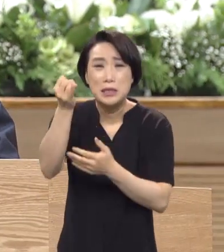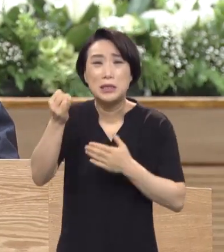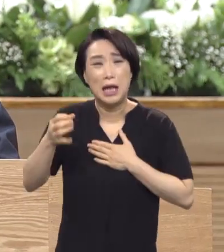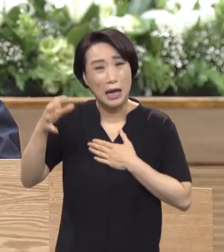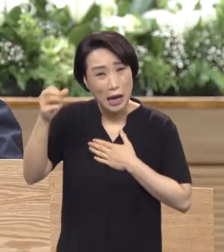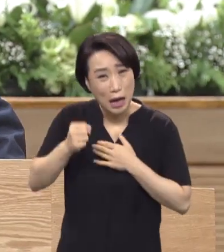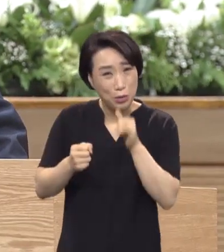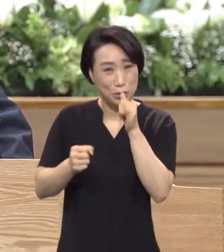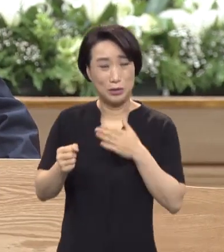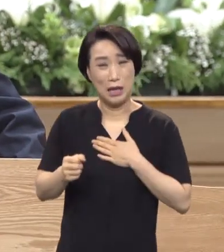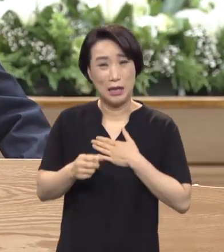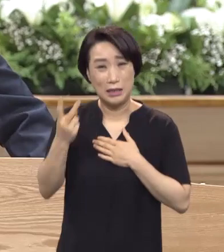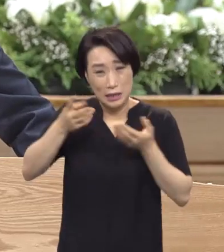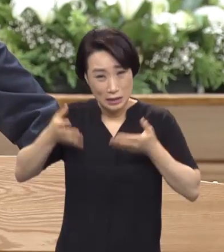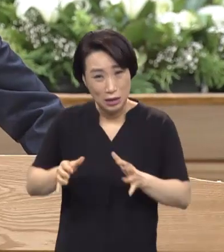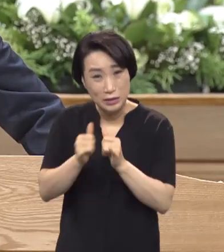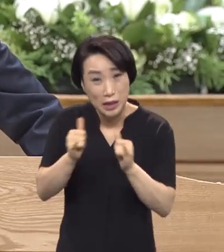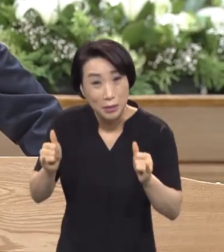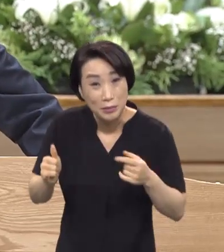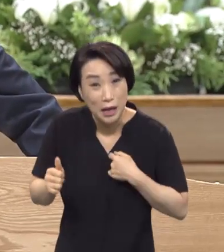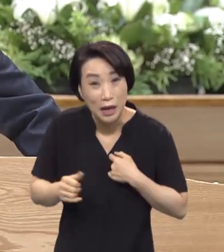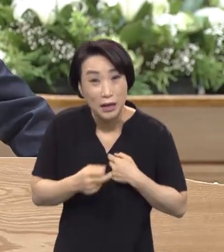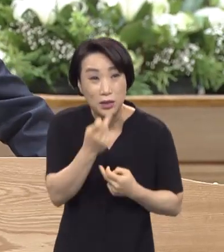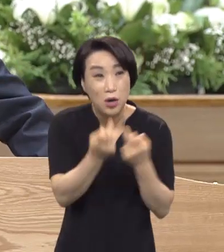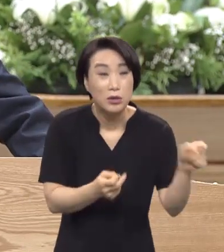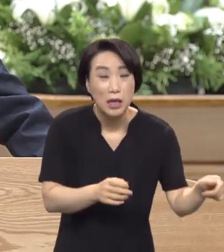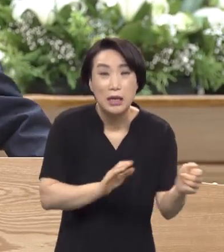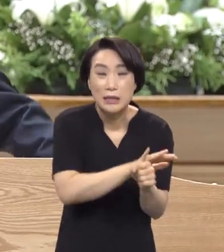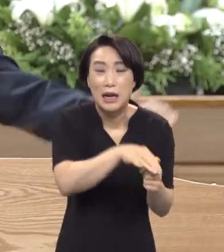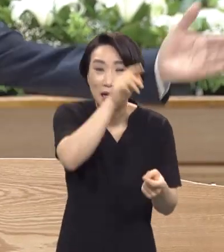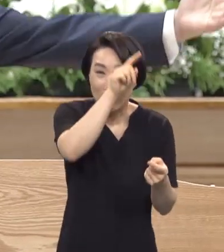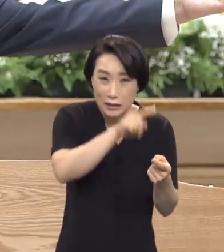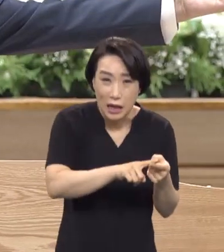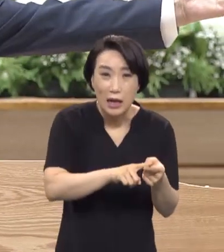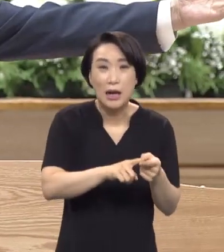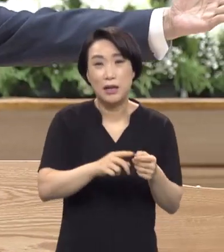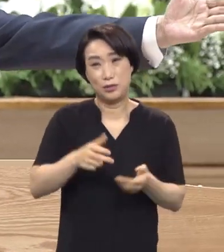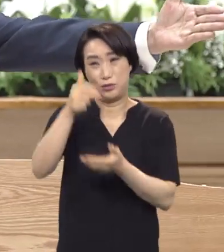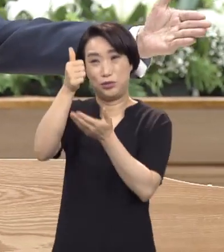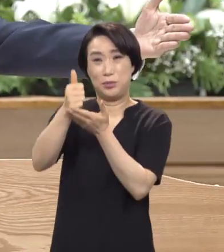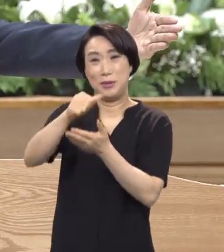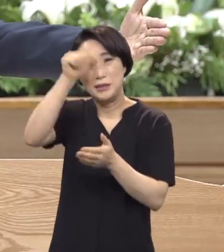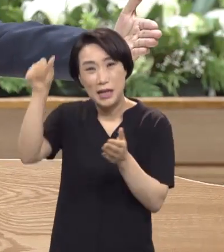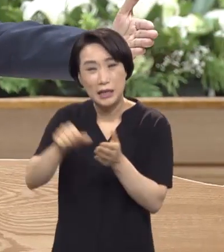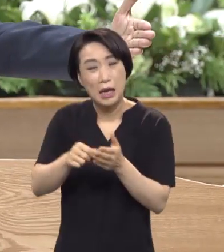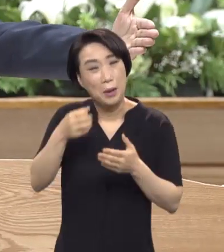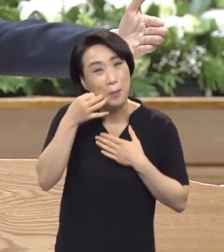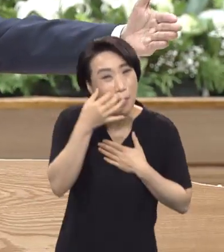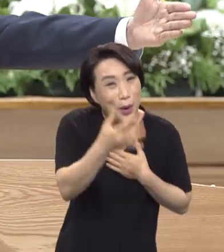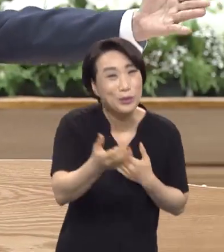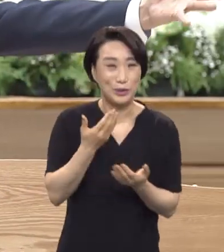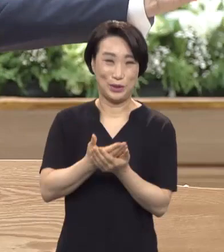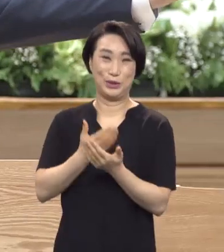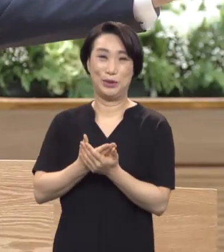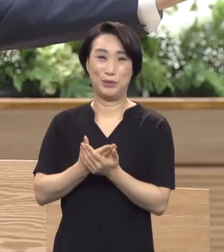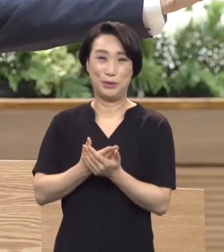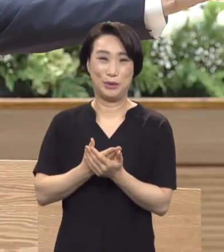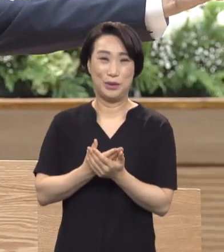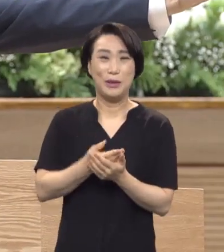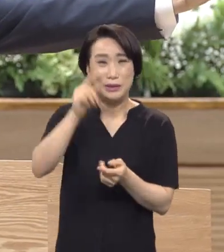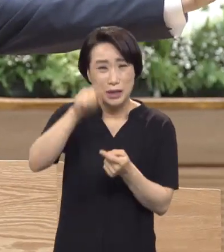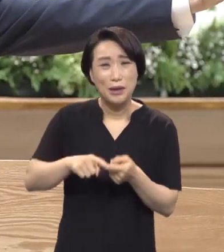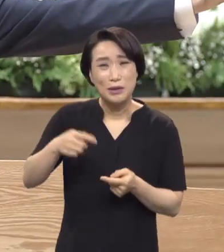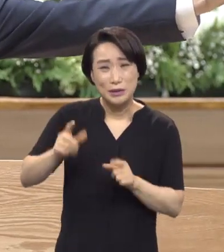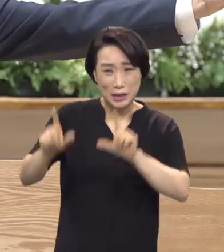계셔 내가 거듭난 자로서 형제를 사랑하다가 우리 주님의 생애를 재현하게 하옵소서.